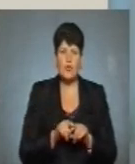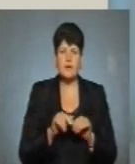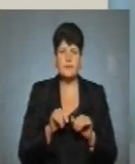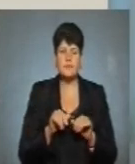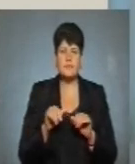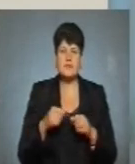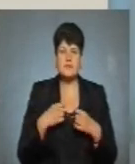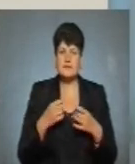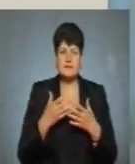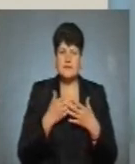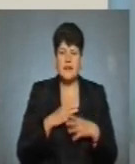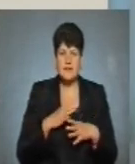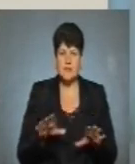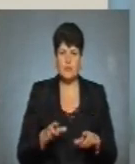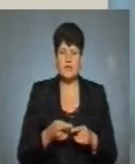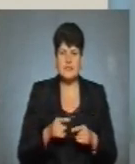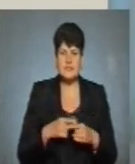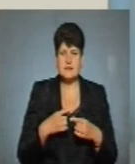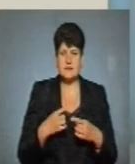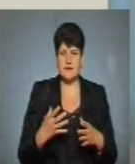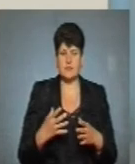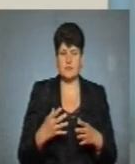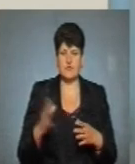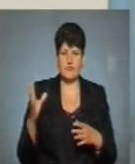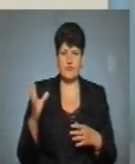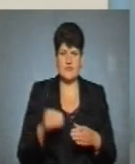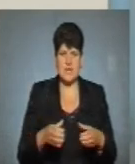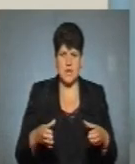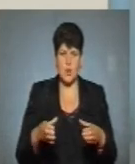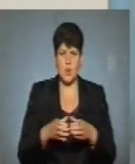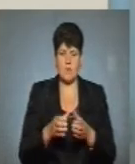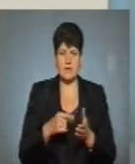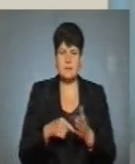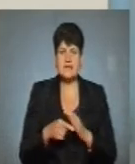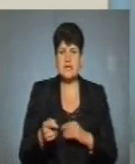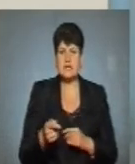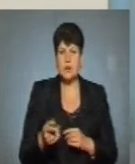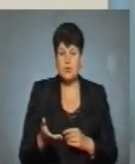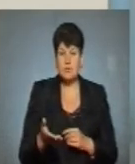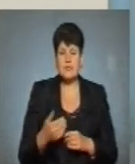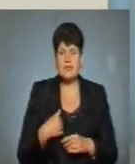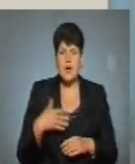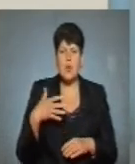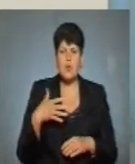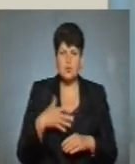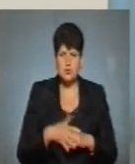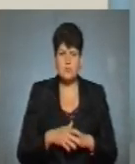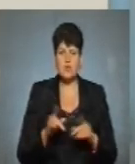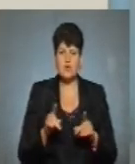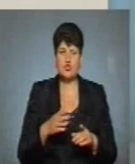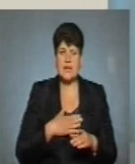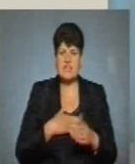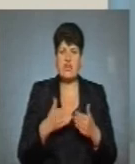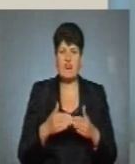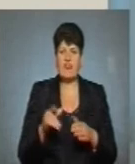Це свято не тільки освітян, а й взагалі всієї громади міста Тернополя. Я розумію, що наші